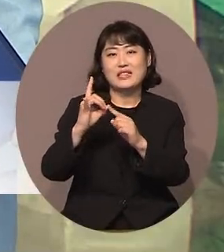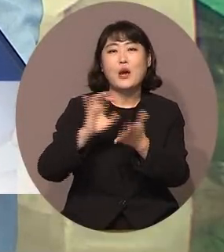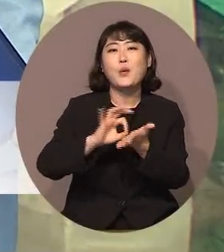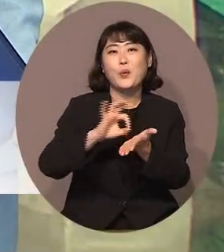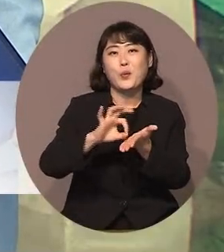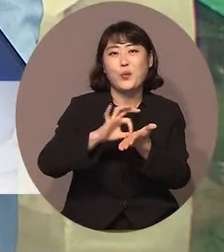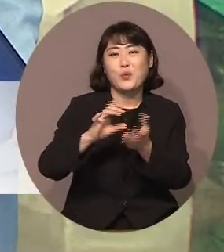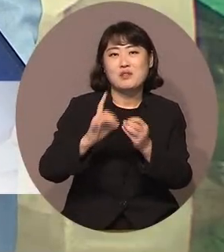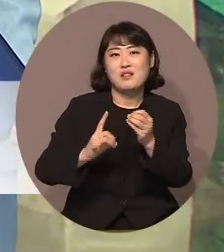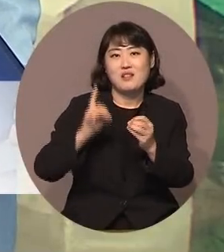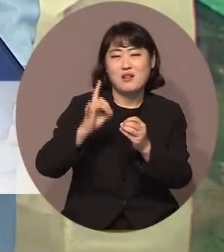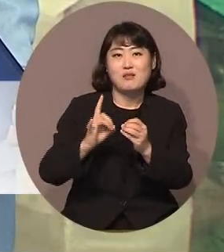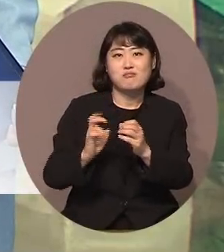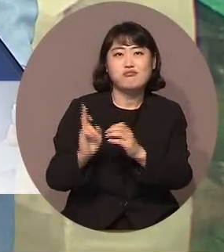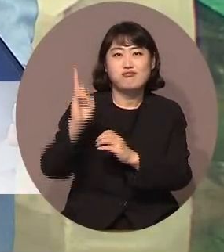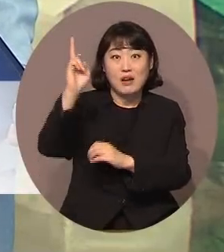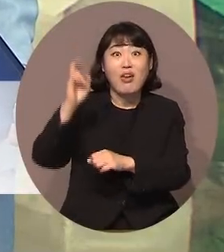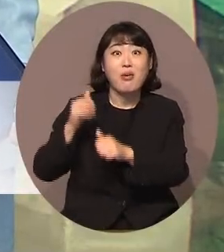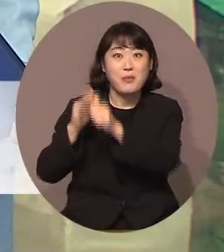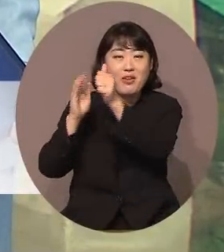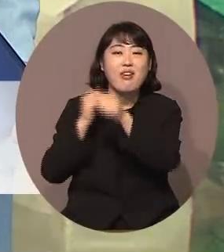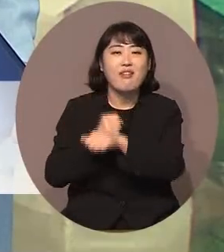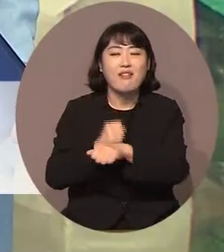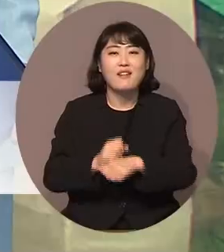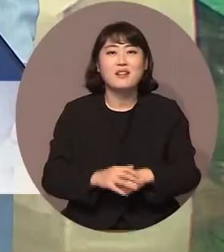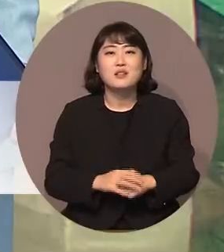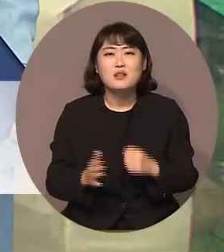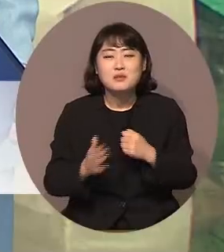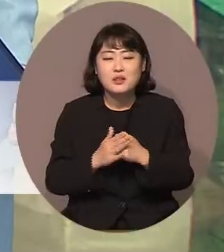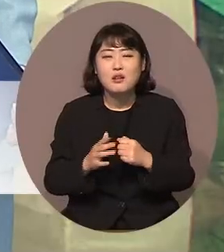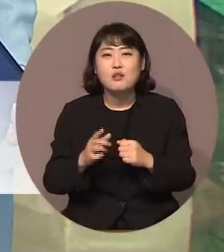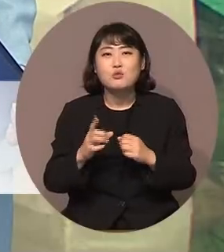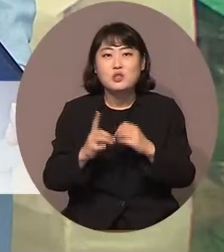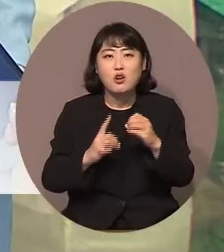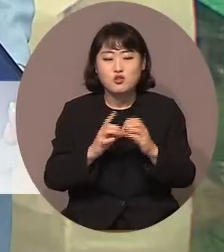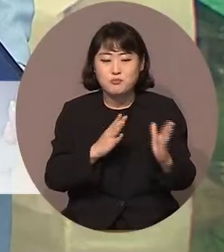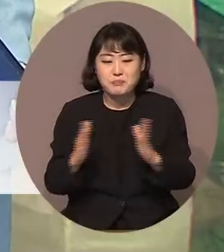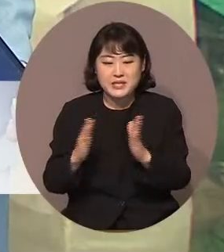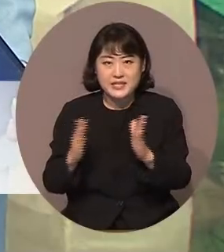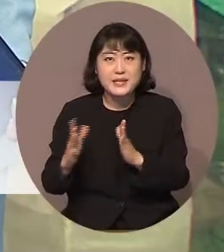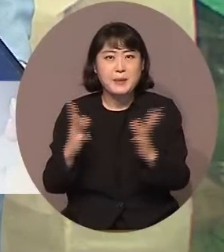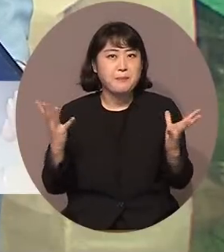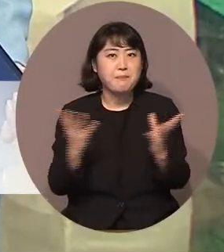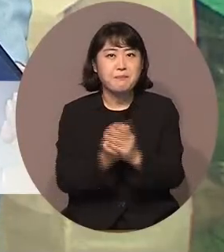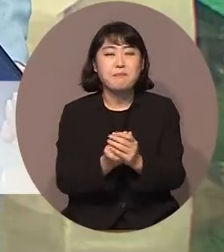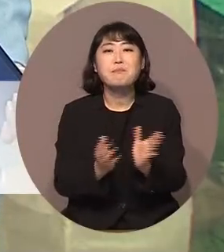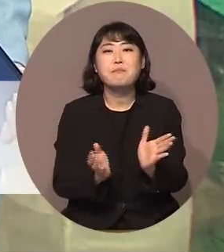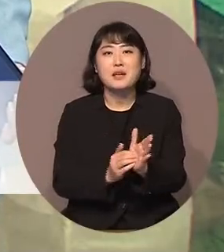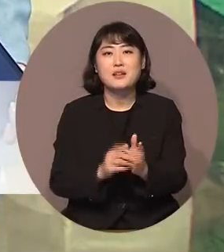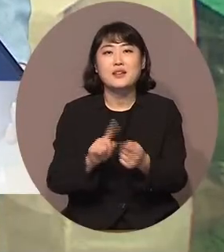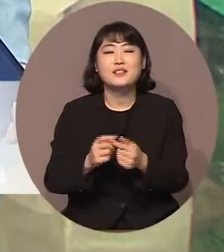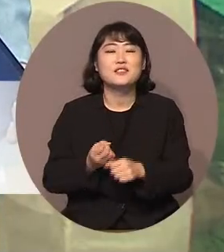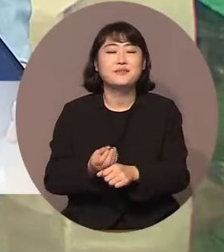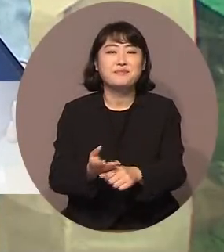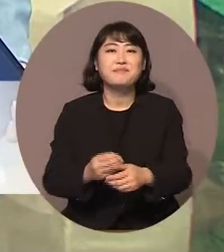두 차례 연습 끝에 실전에 임하게 될 누리호에 실릴 위성들도 모든 준비를 마쳤습니다. 김윤미